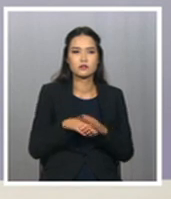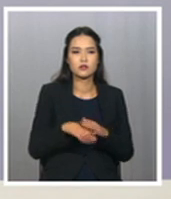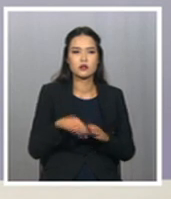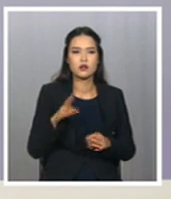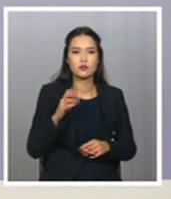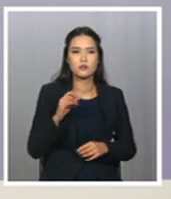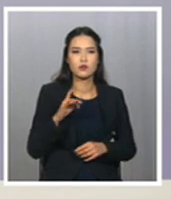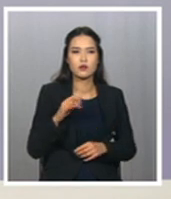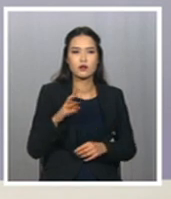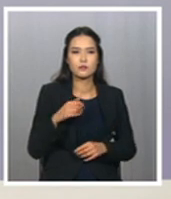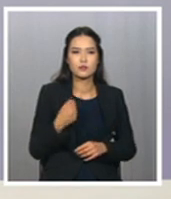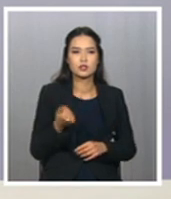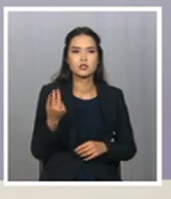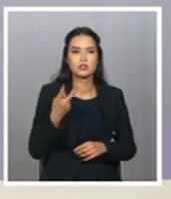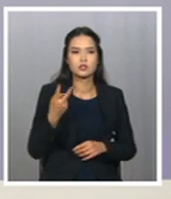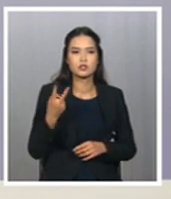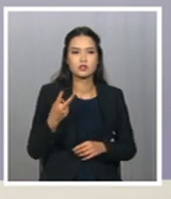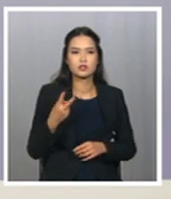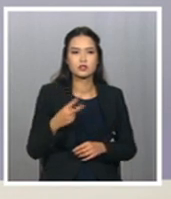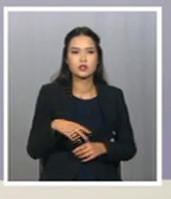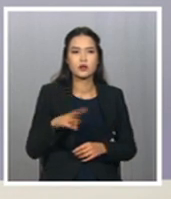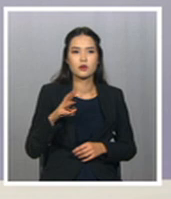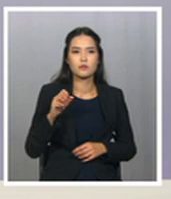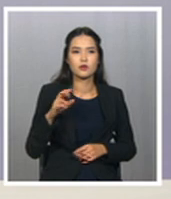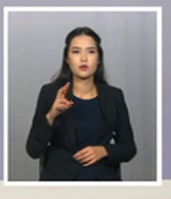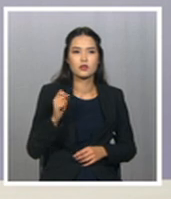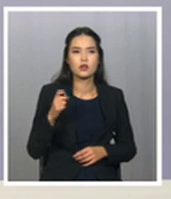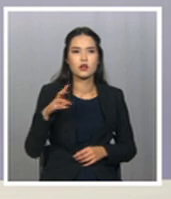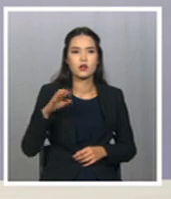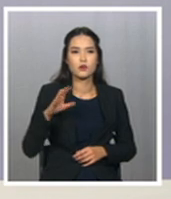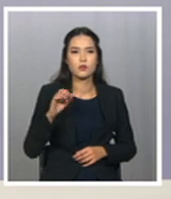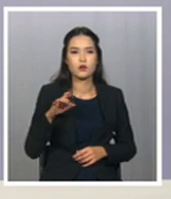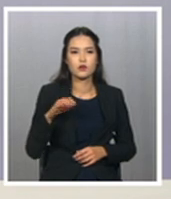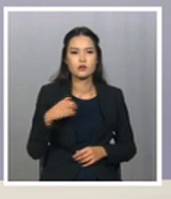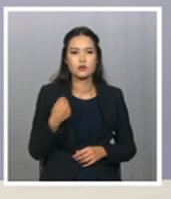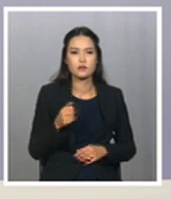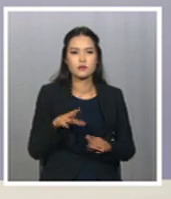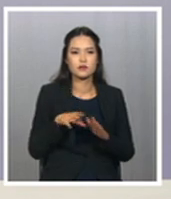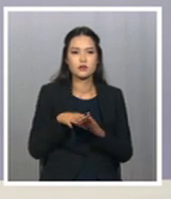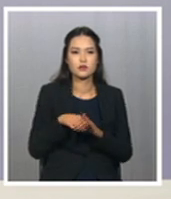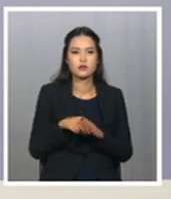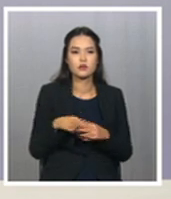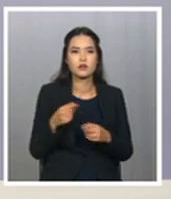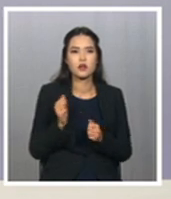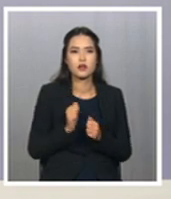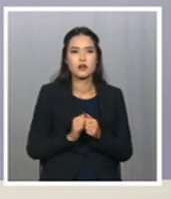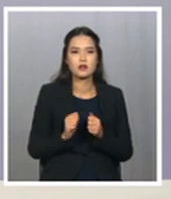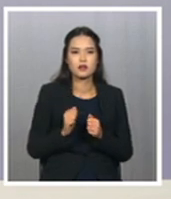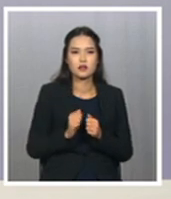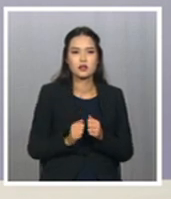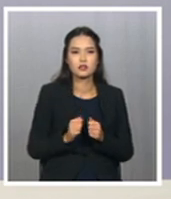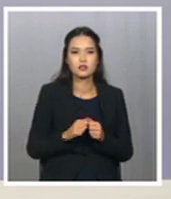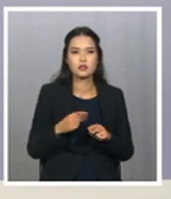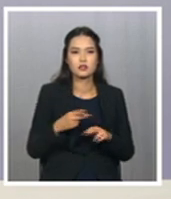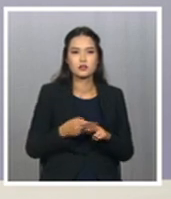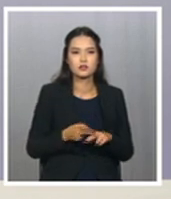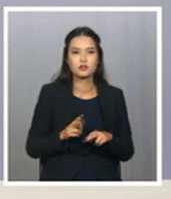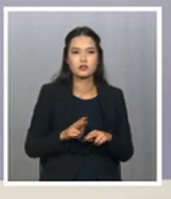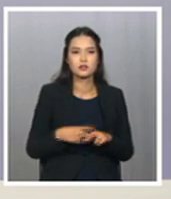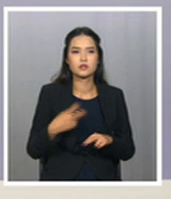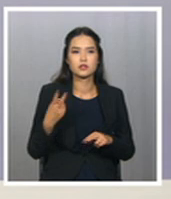болса, екіншісі Мұхтар Әуезов. Мен әр қашан осы ұлы екі